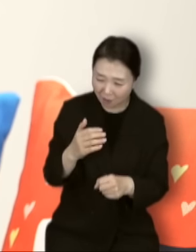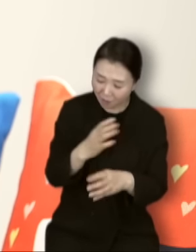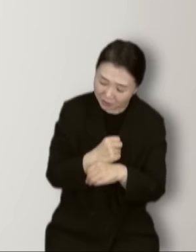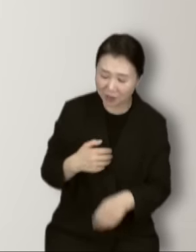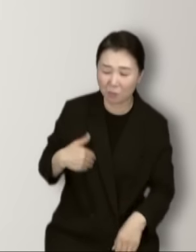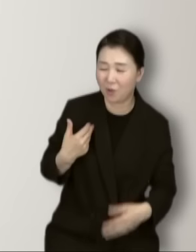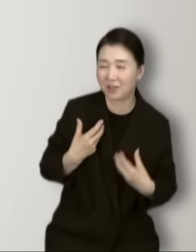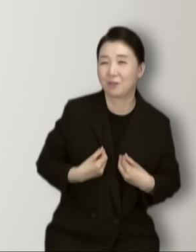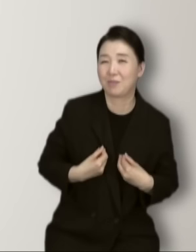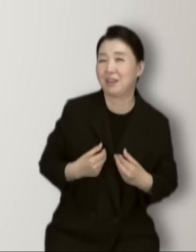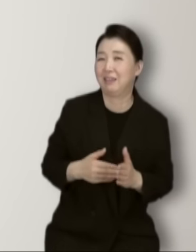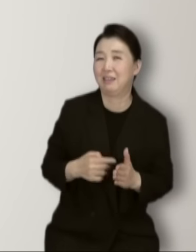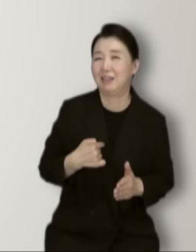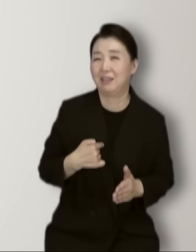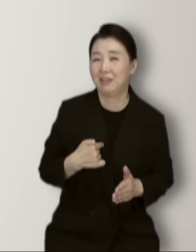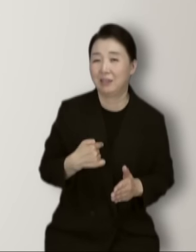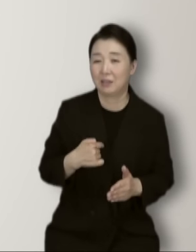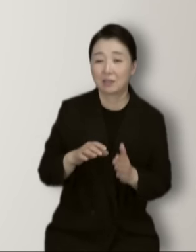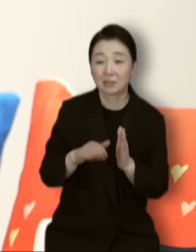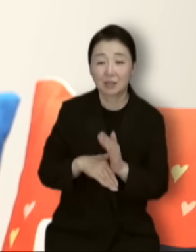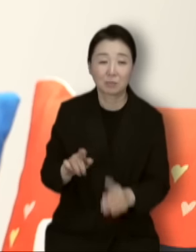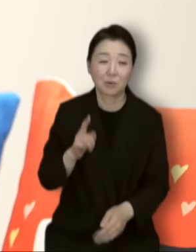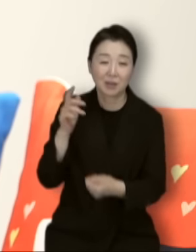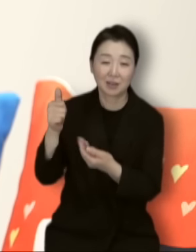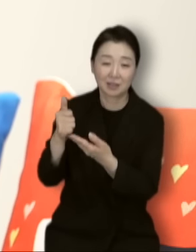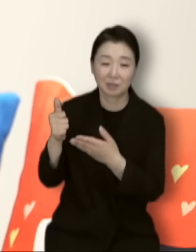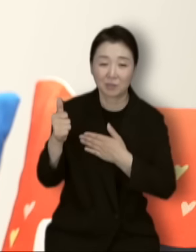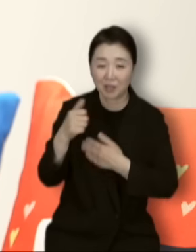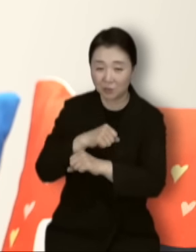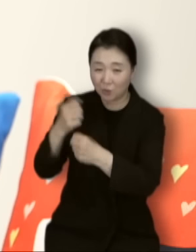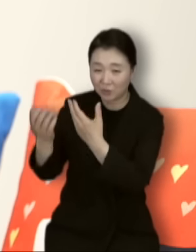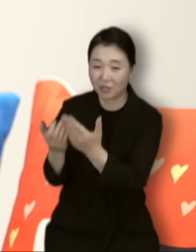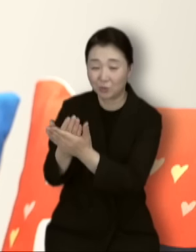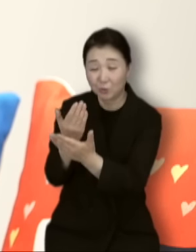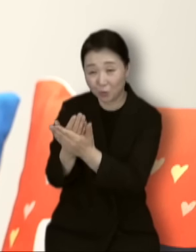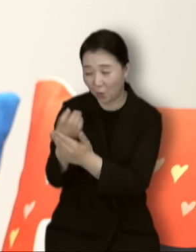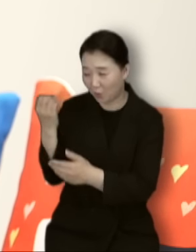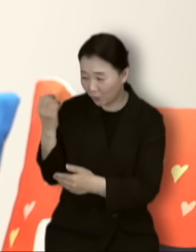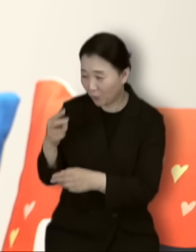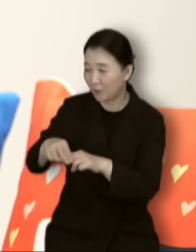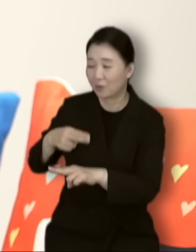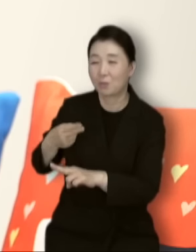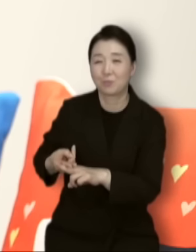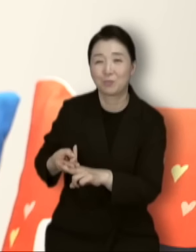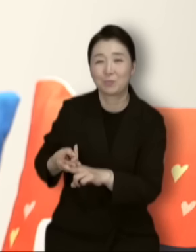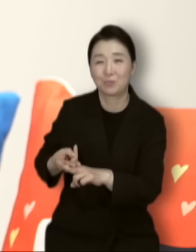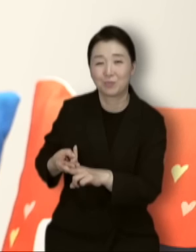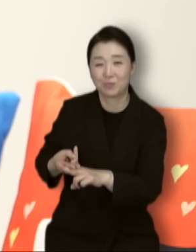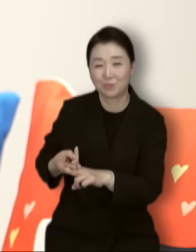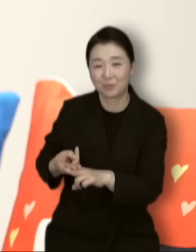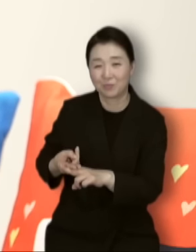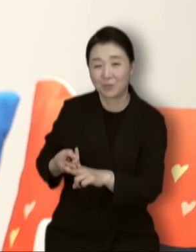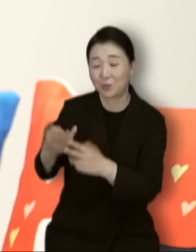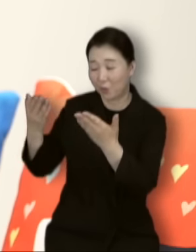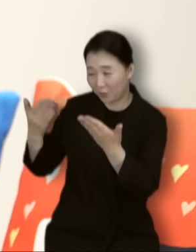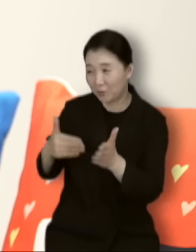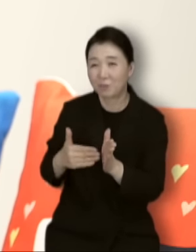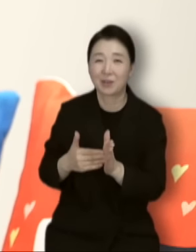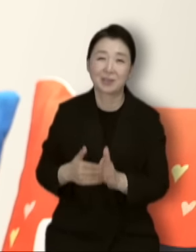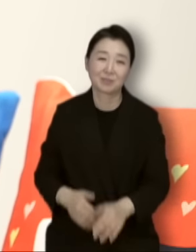모르겠어요 하고 이렇게 절망을 하고 나면 이제 그 순간에서도 하나님이 저를 용서해 주시고 또 선물을